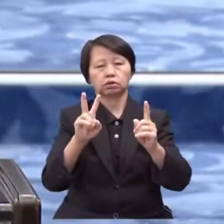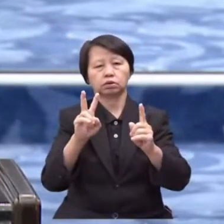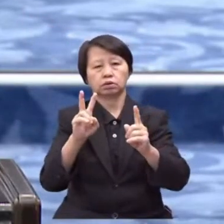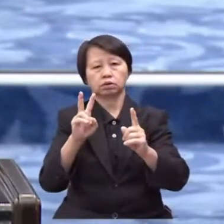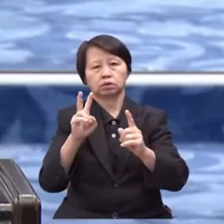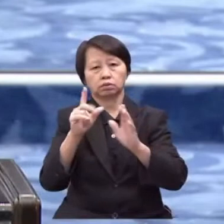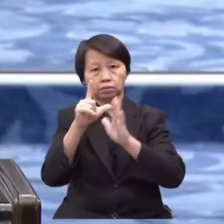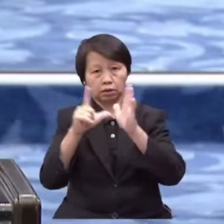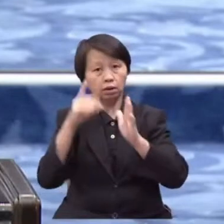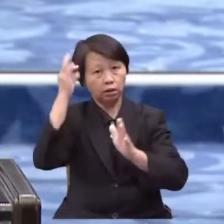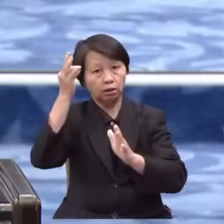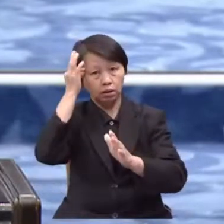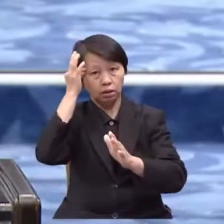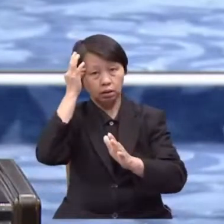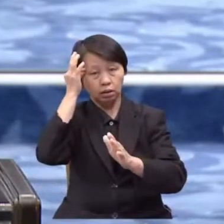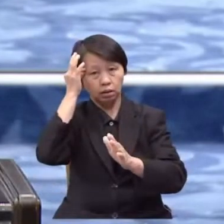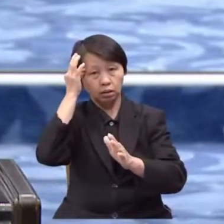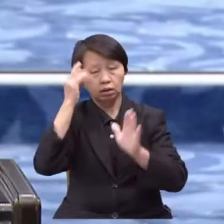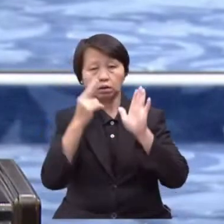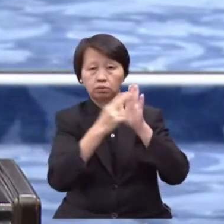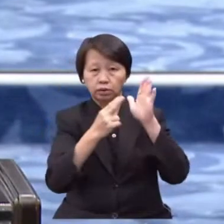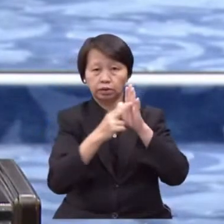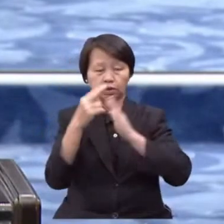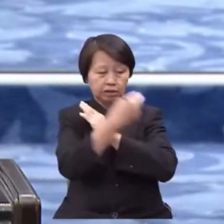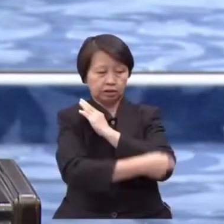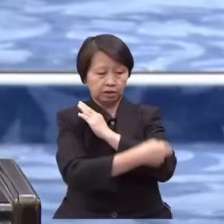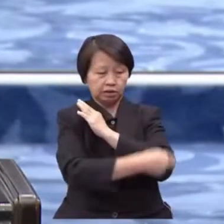persekutuan yang mempertunjukkan